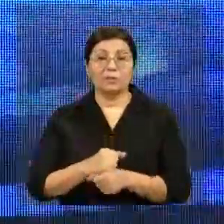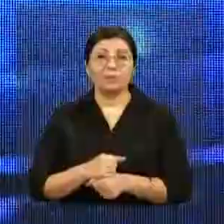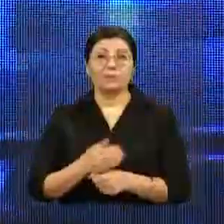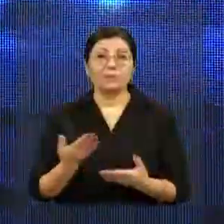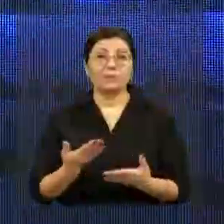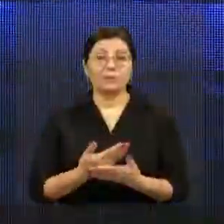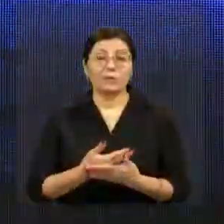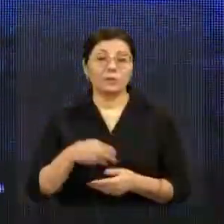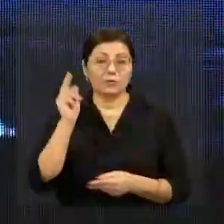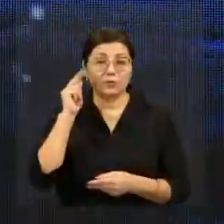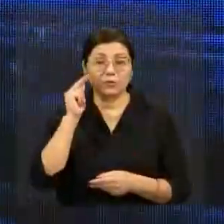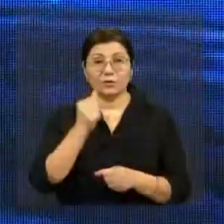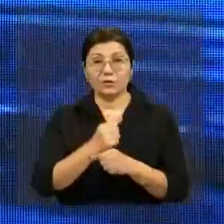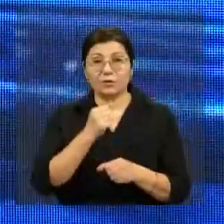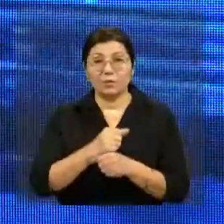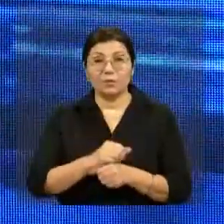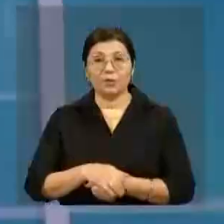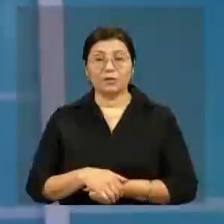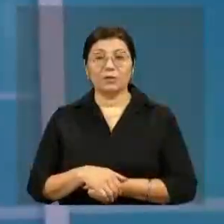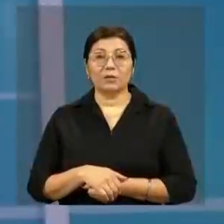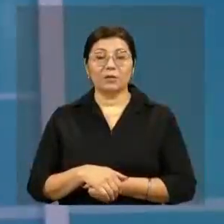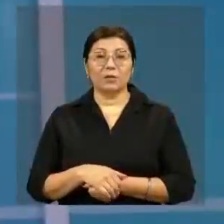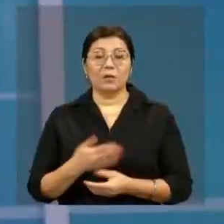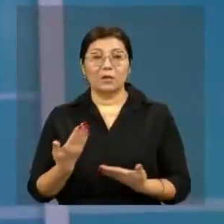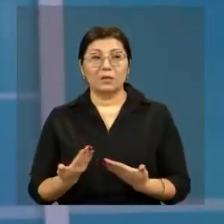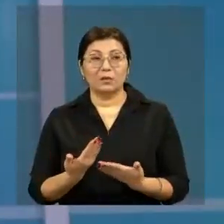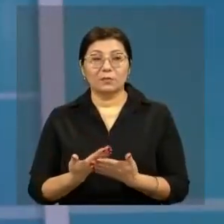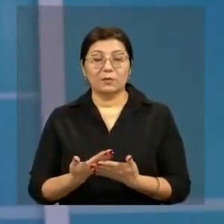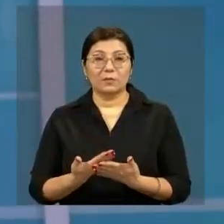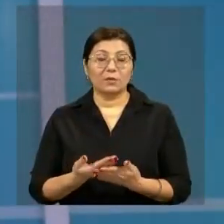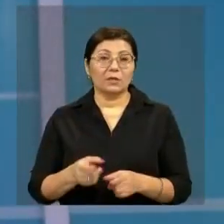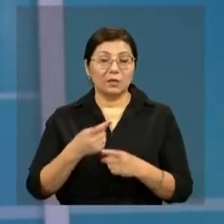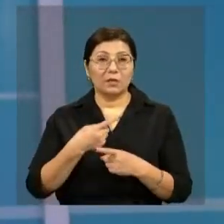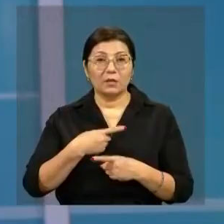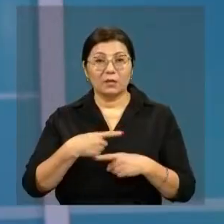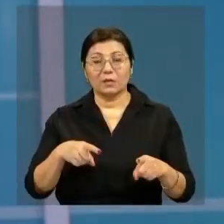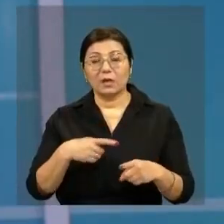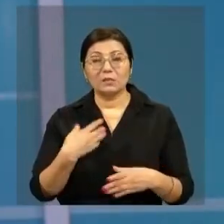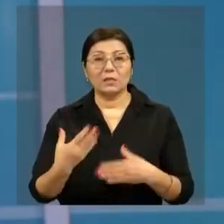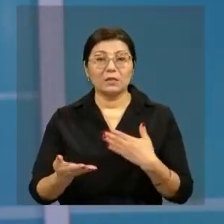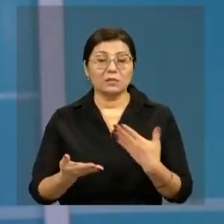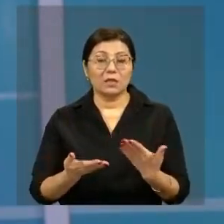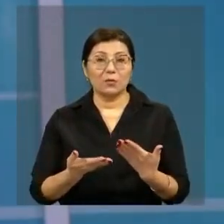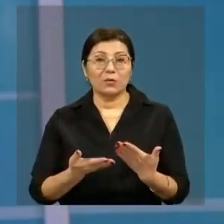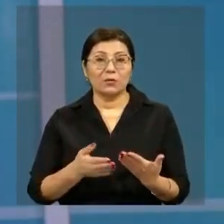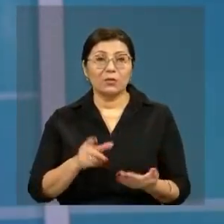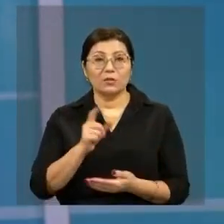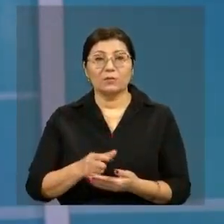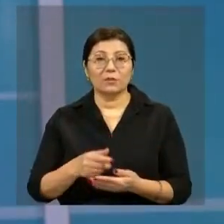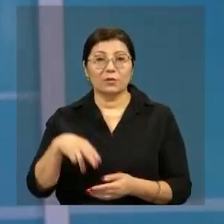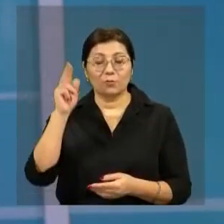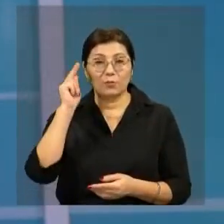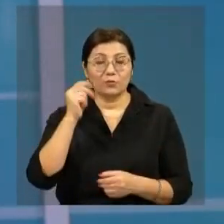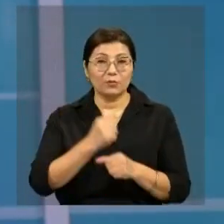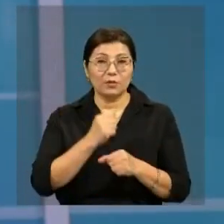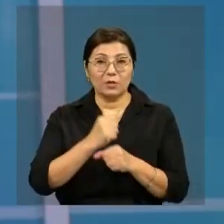еще учитесь, работаете. Чем занимаетесь? Если честно, я очень разносторонний человек и активный. Я учусь и